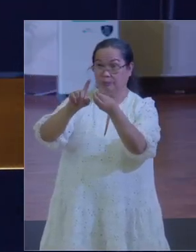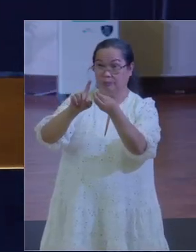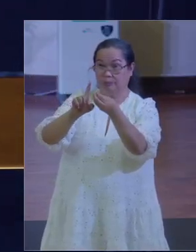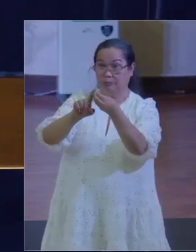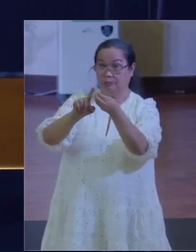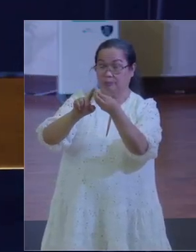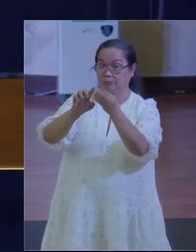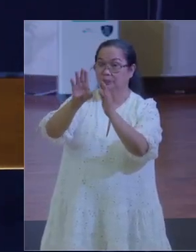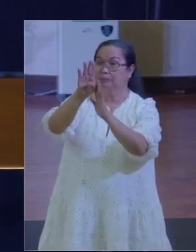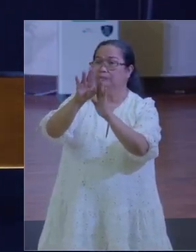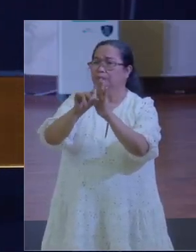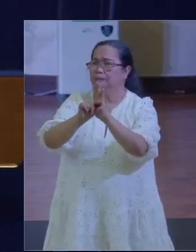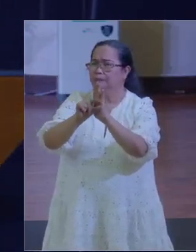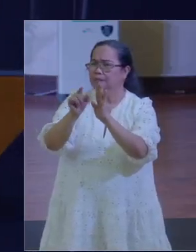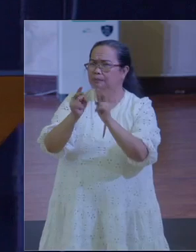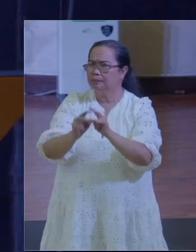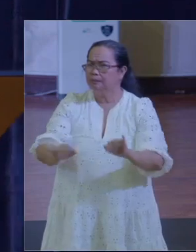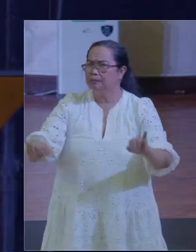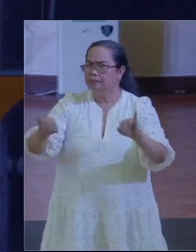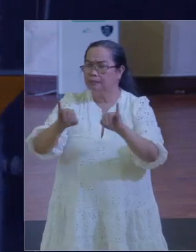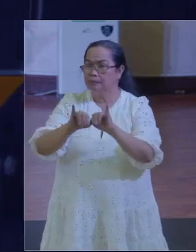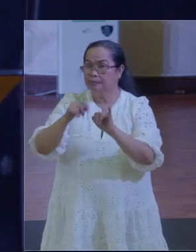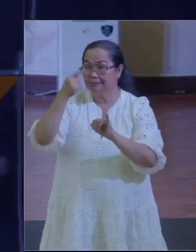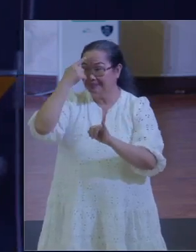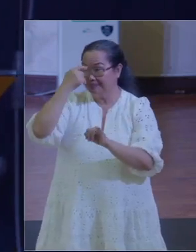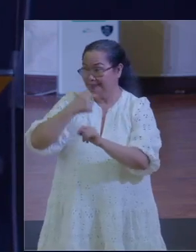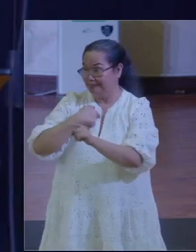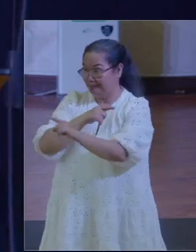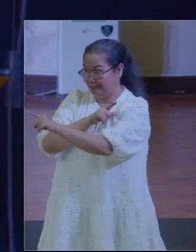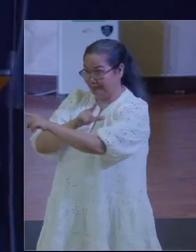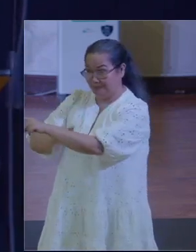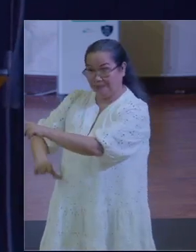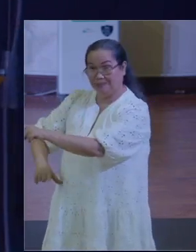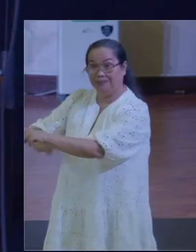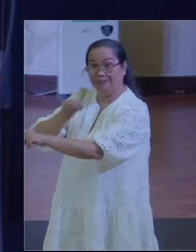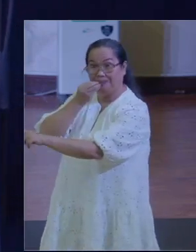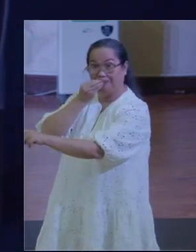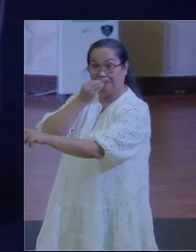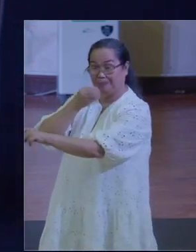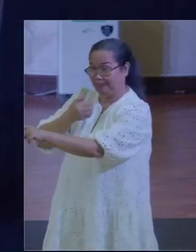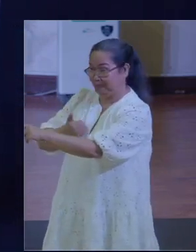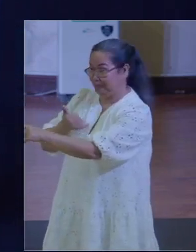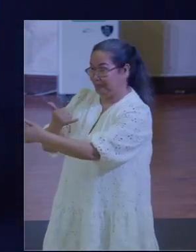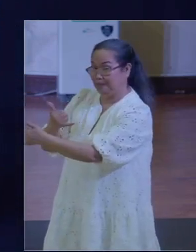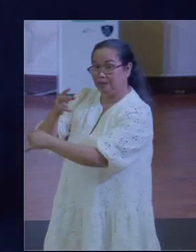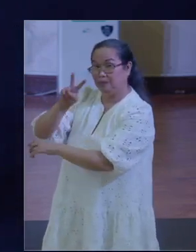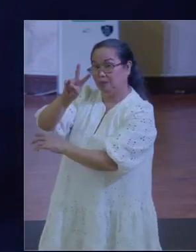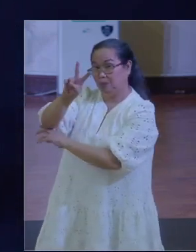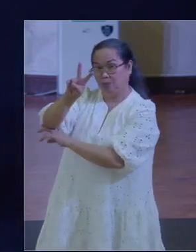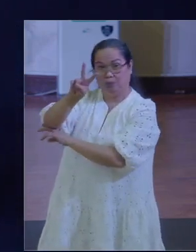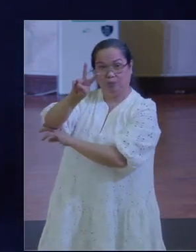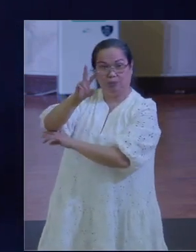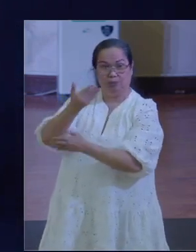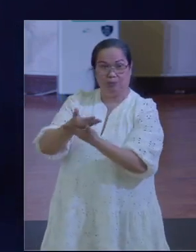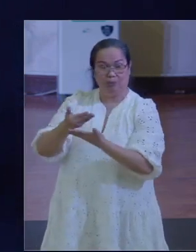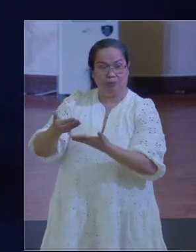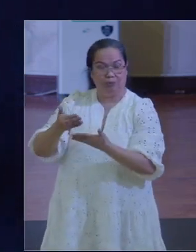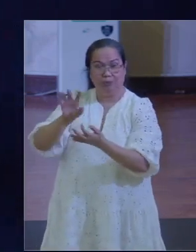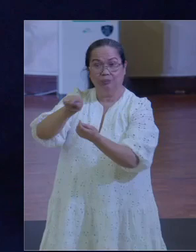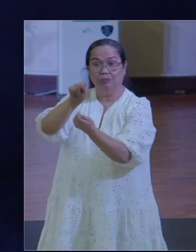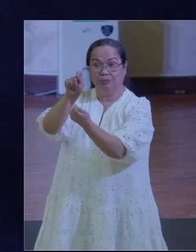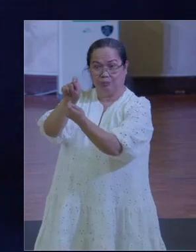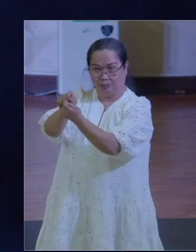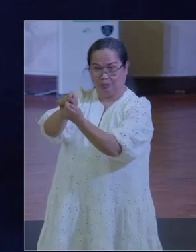natin ay mahalaga sapagkat meron tayong communion ngayong araw. Pero may dalawang bagay na